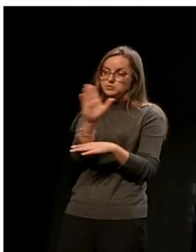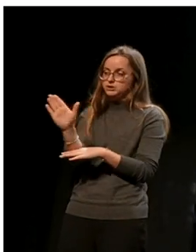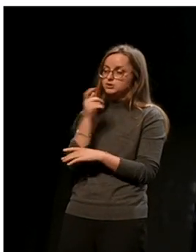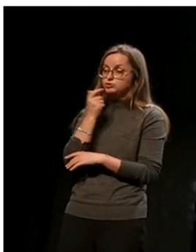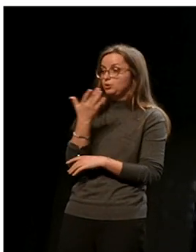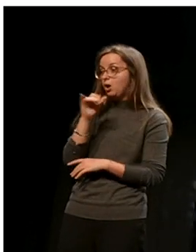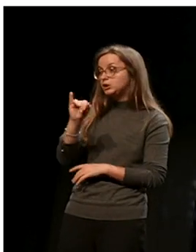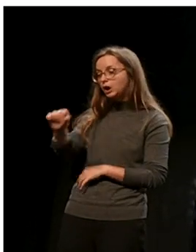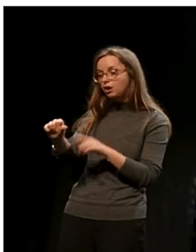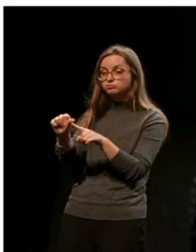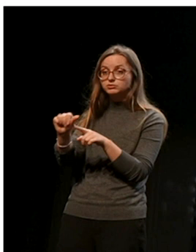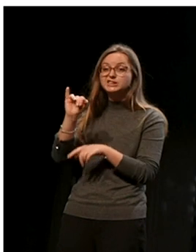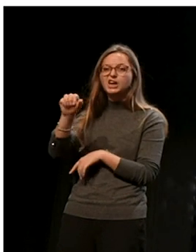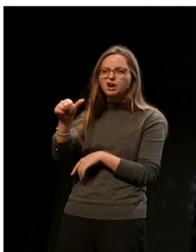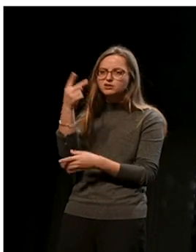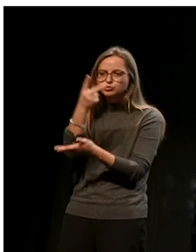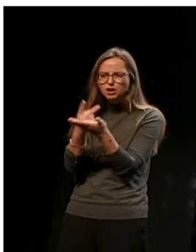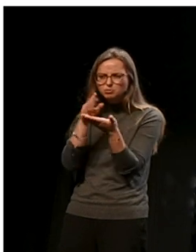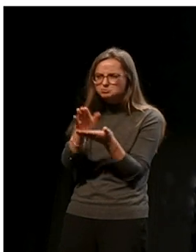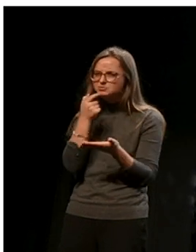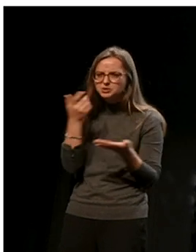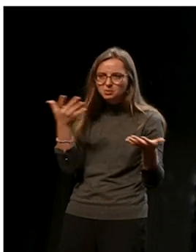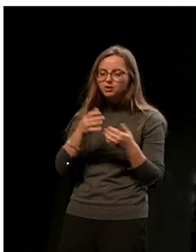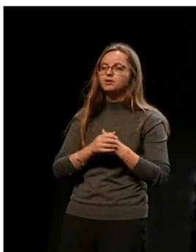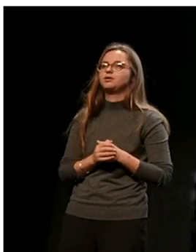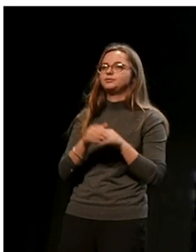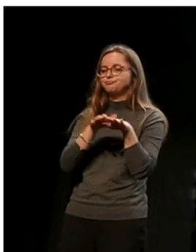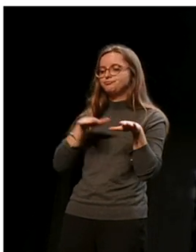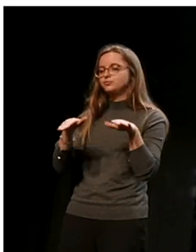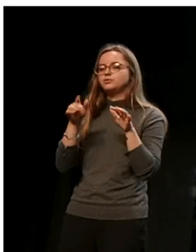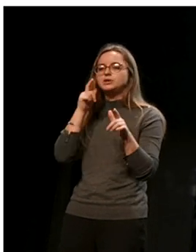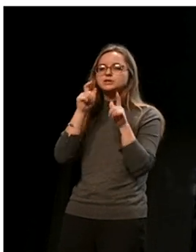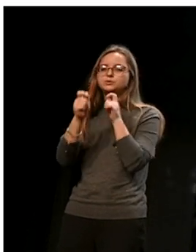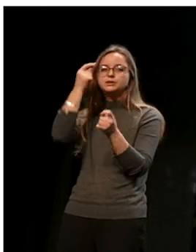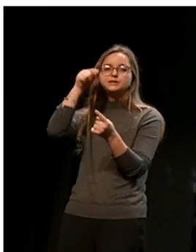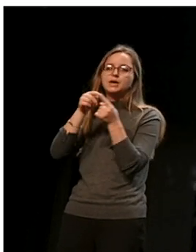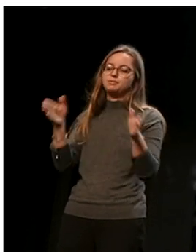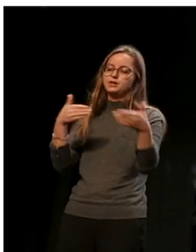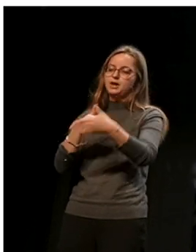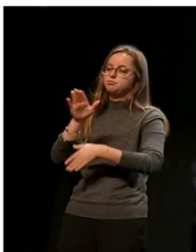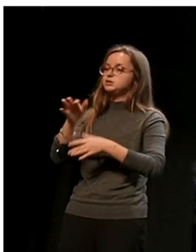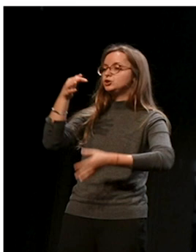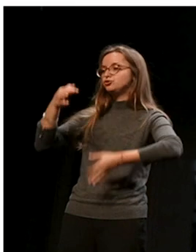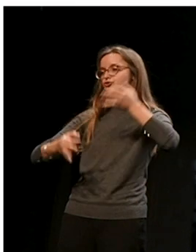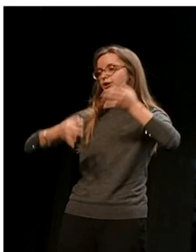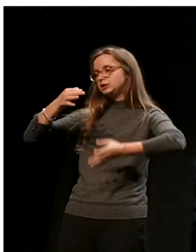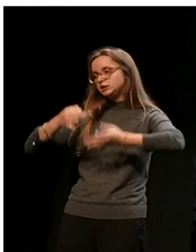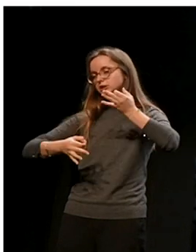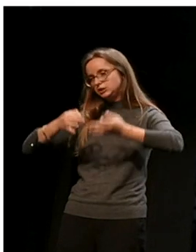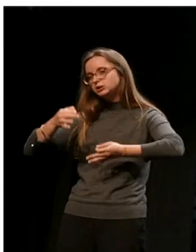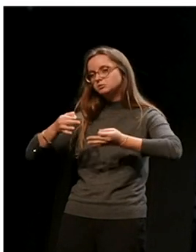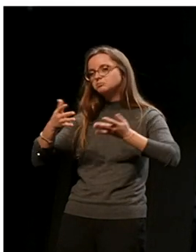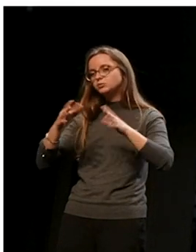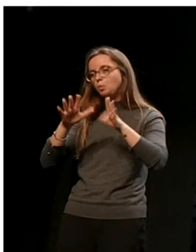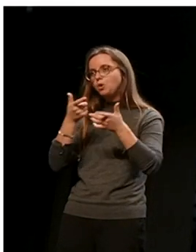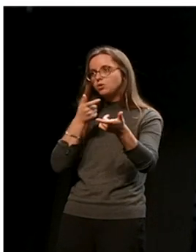IA d'illustration. Ensuite, on parlera un peu du périmètre qui un peu juridique ou autre qui se situe autour des IA et les